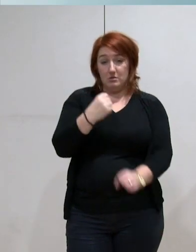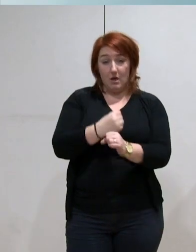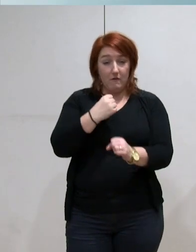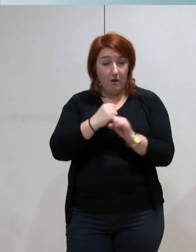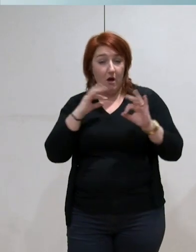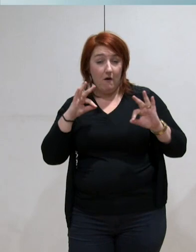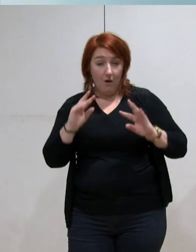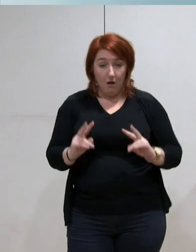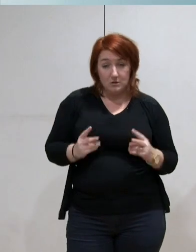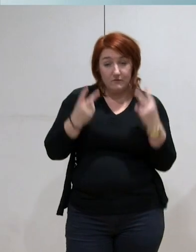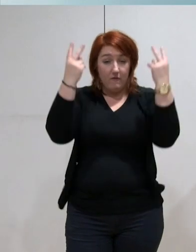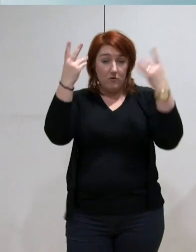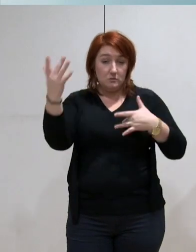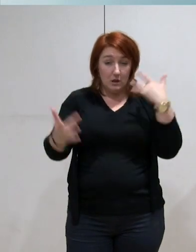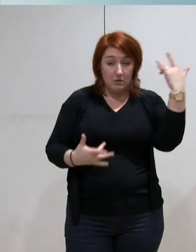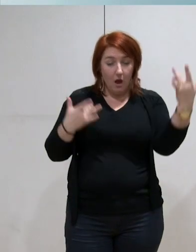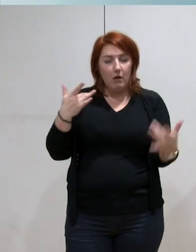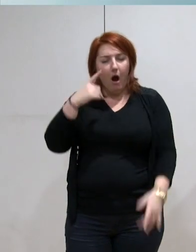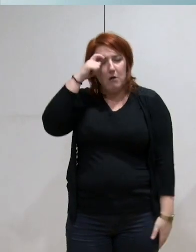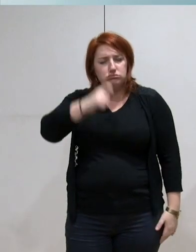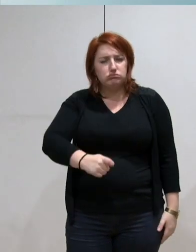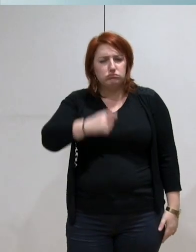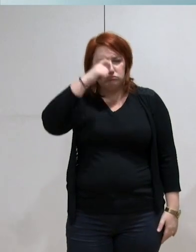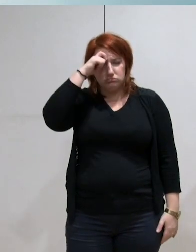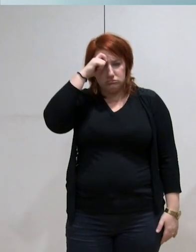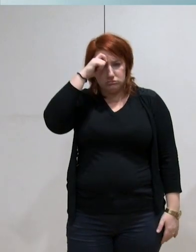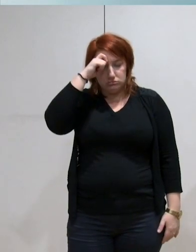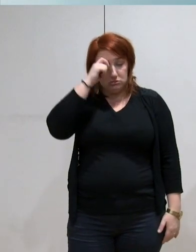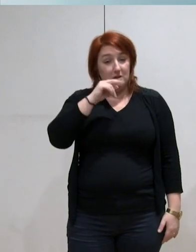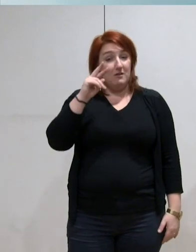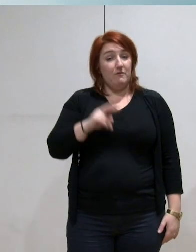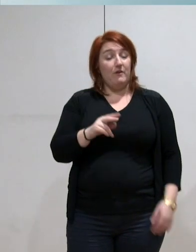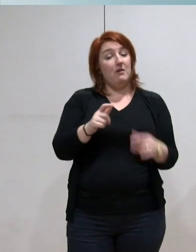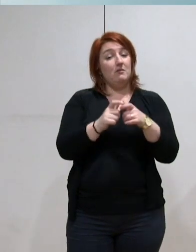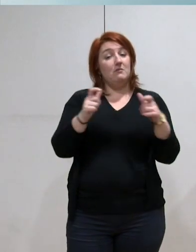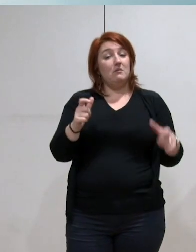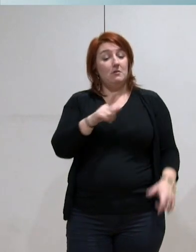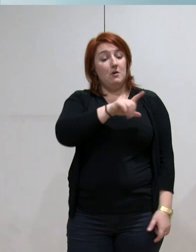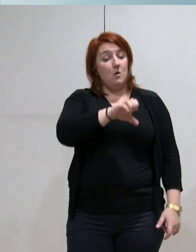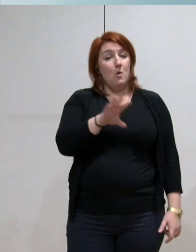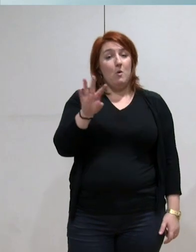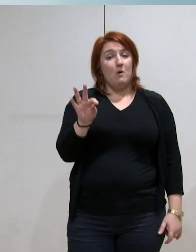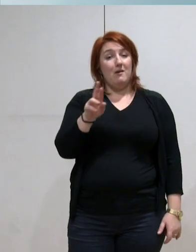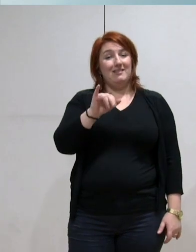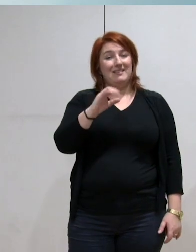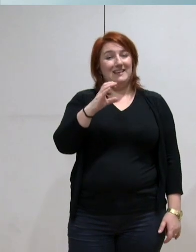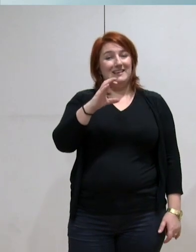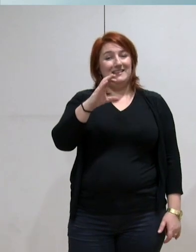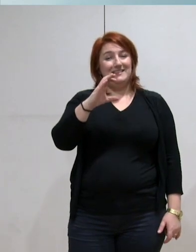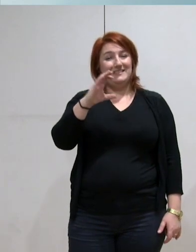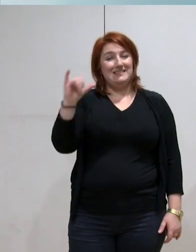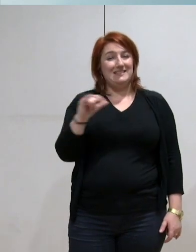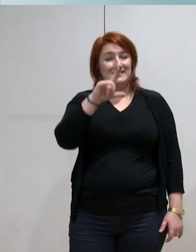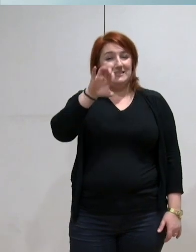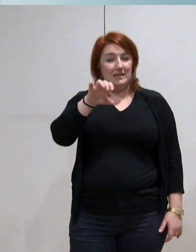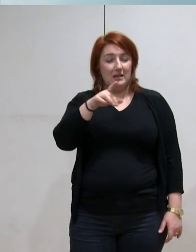vivant et ce tricycle aujourd'hui et bien vous lui tirez le le tapis sous les roues et bien je trouve que c'est pas